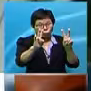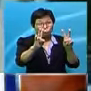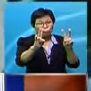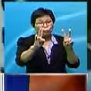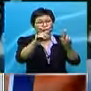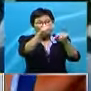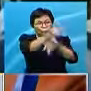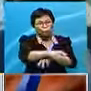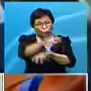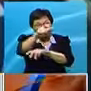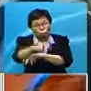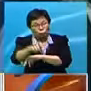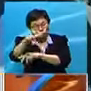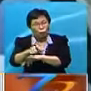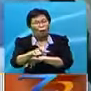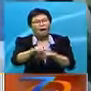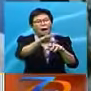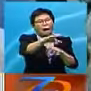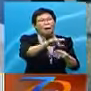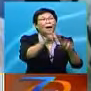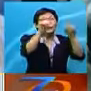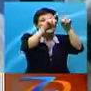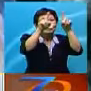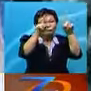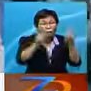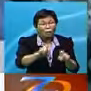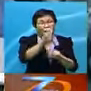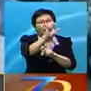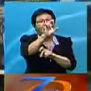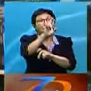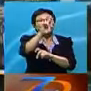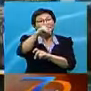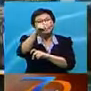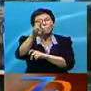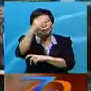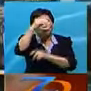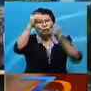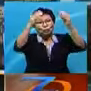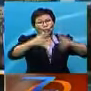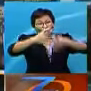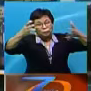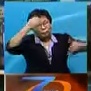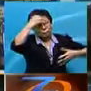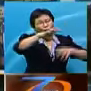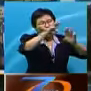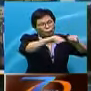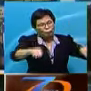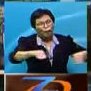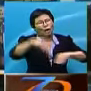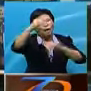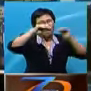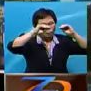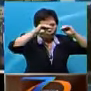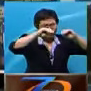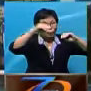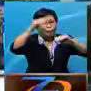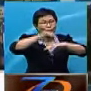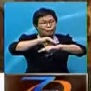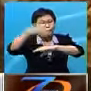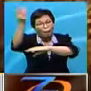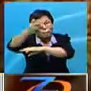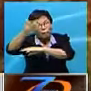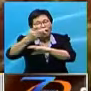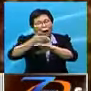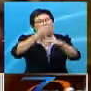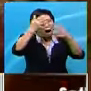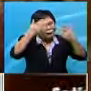di sekolah berkenaan. Guru besarnya Noria Ismail memberitahu para pelajar telah diberikan taklimat terlebih dahulu sebelum